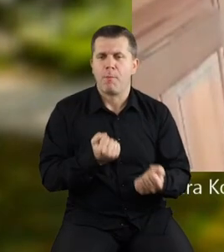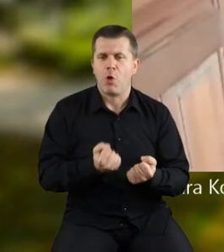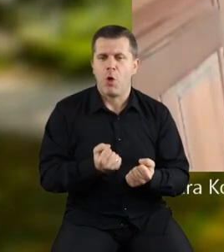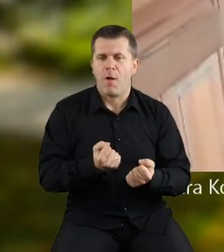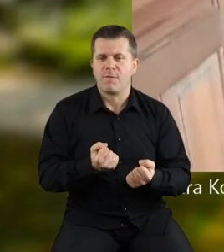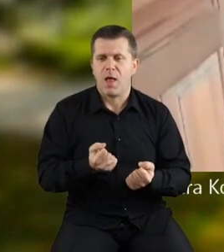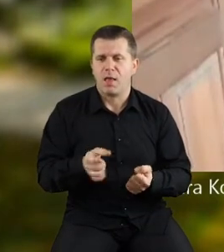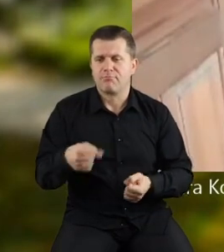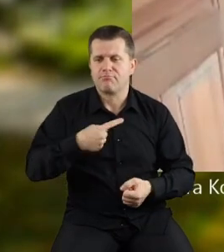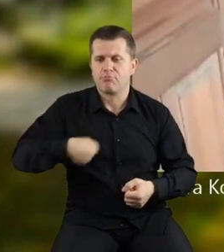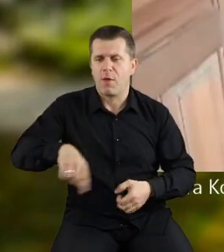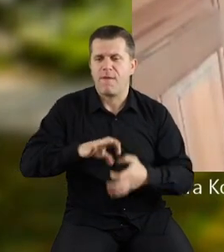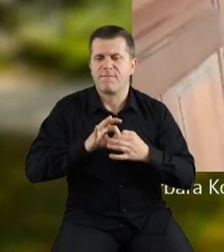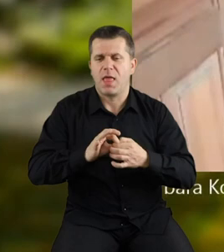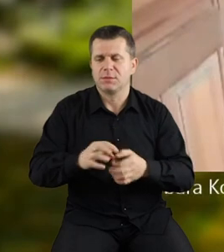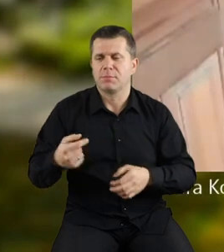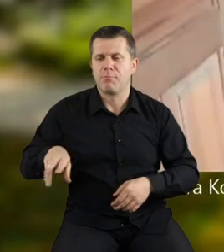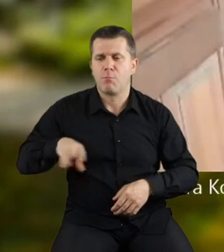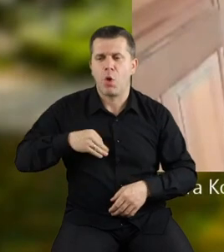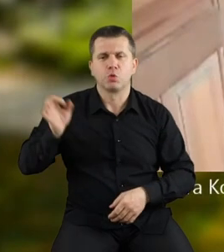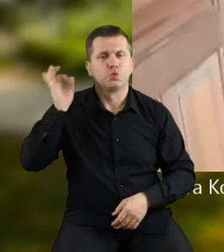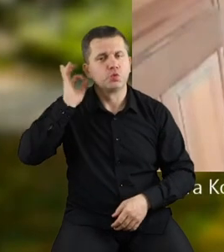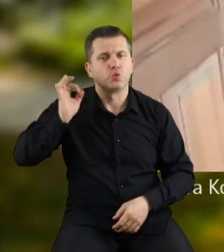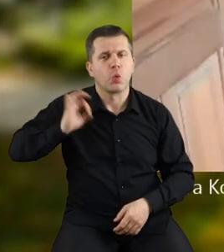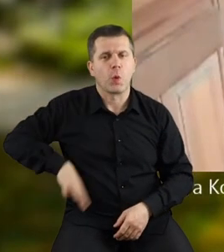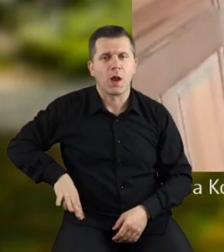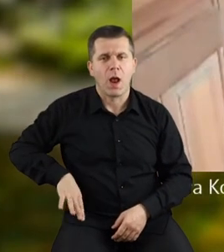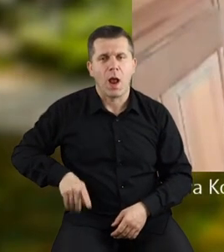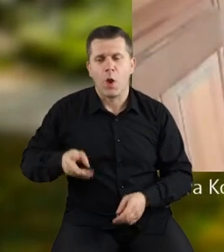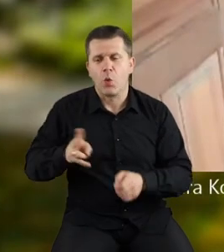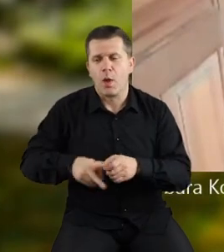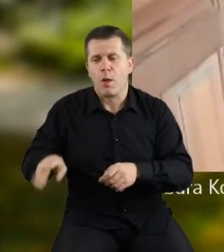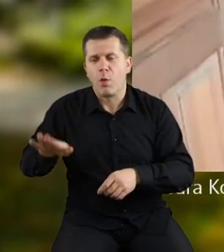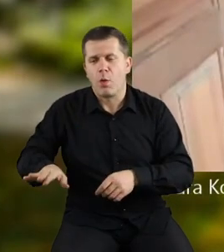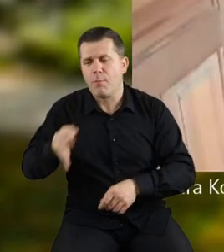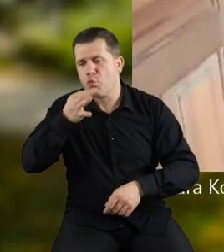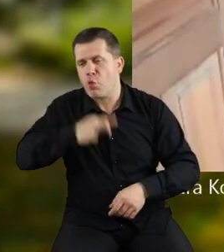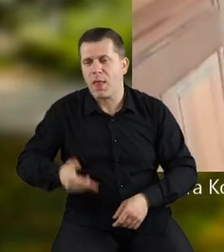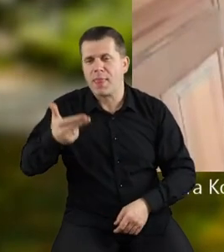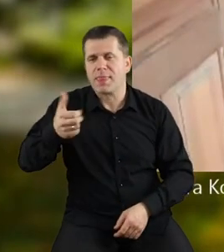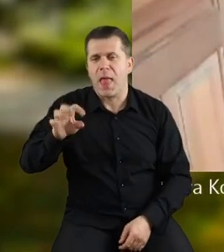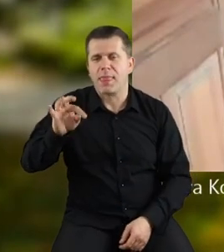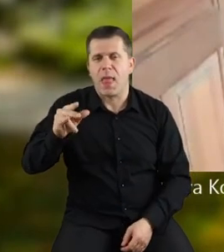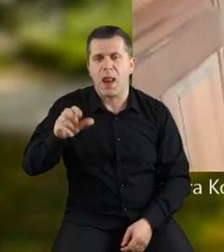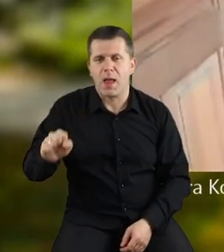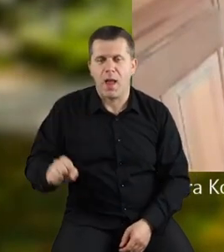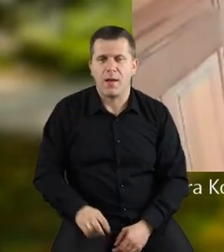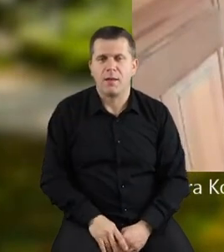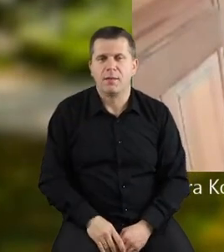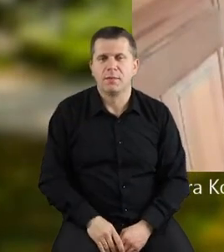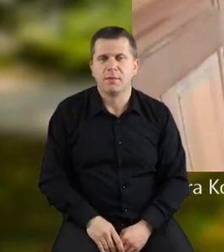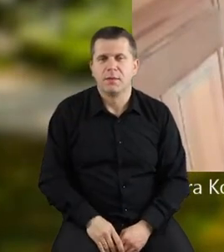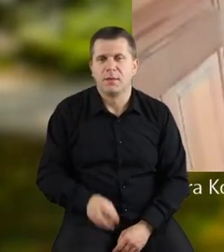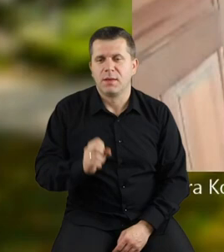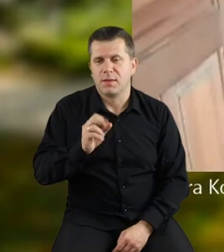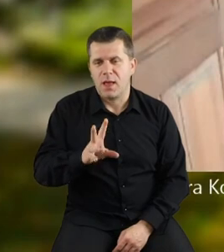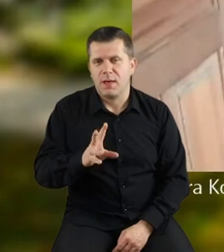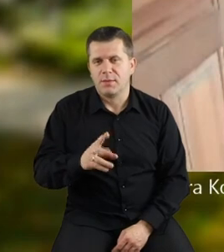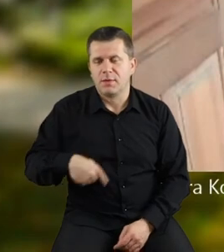bardziej skomplikowane więzy z moimi córkami, a zwłaszcza z młodszą córką Natalką,